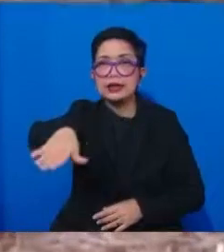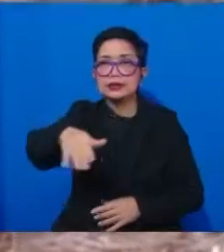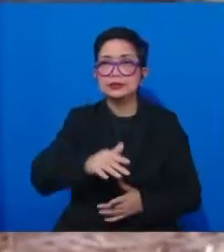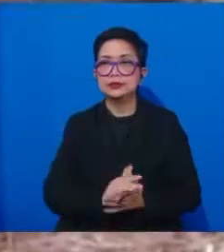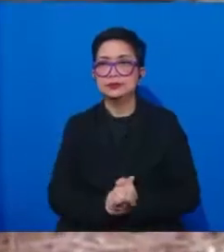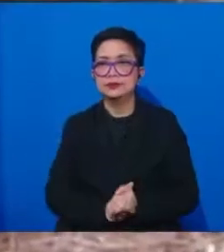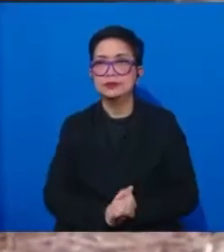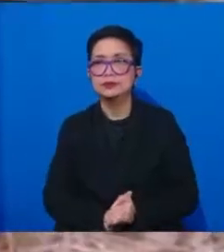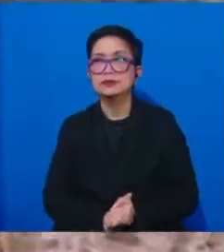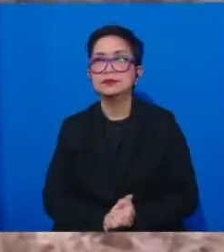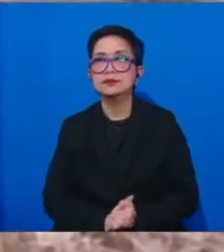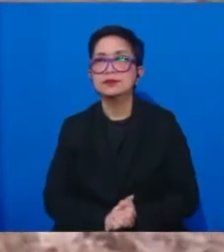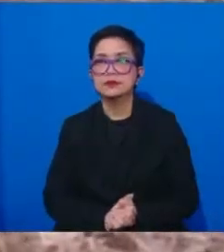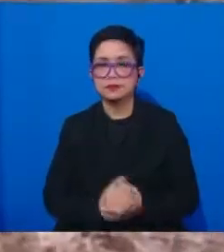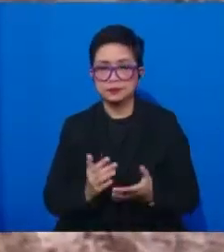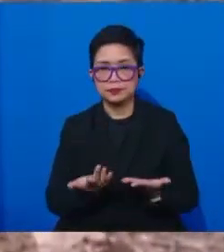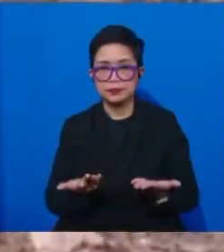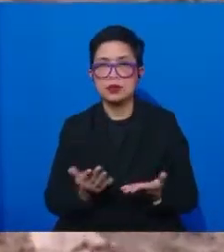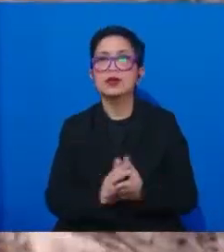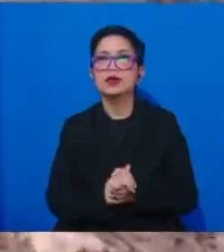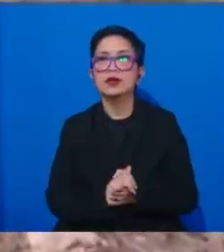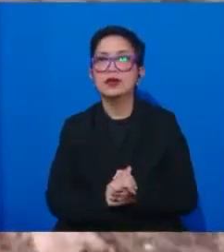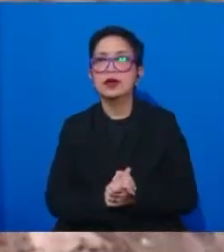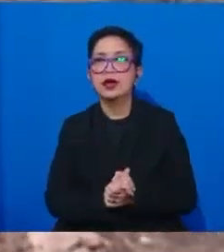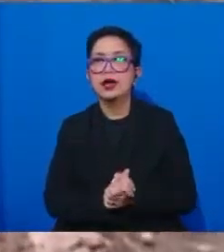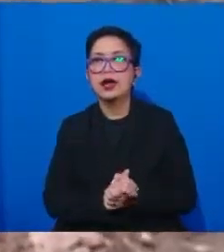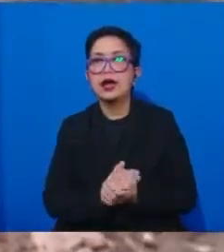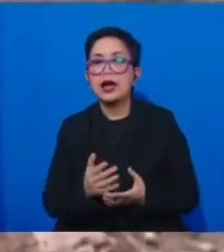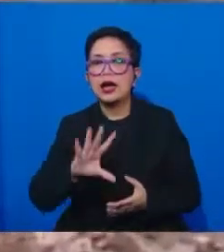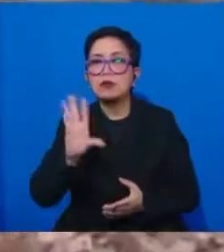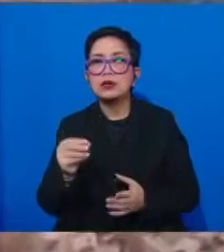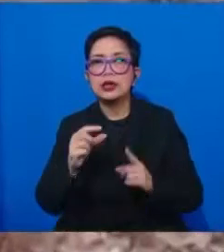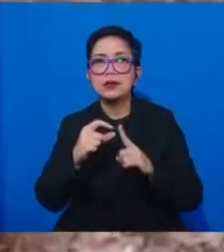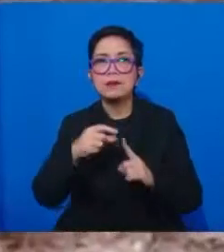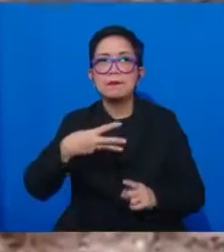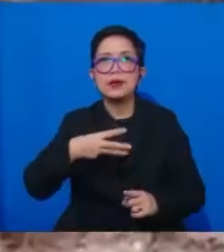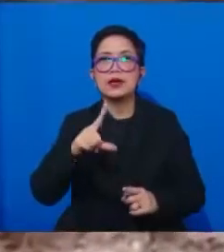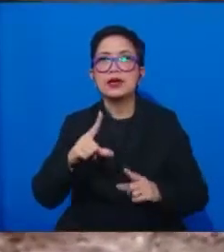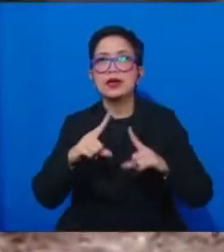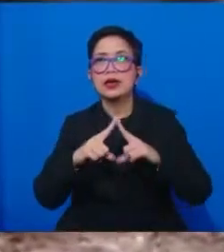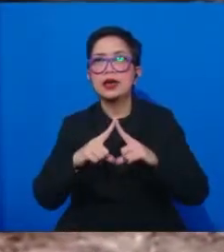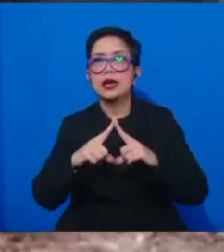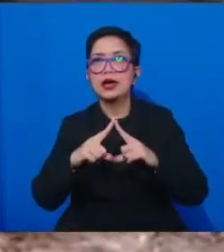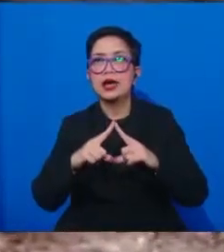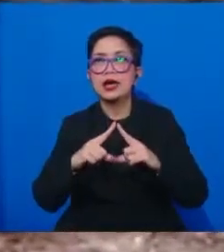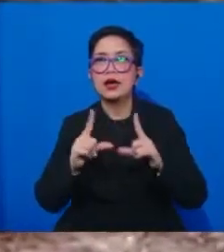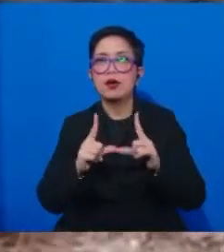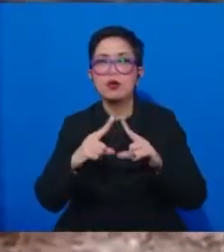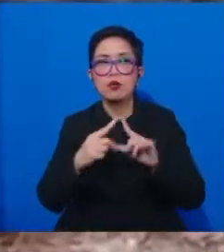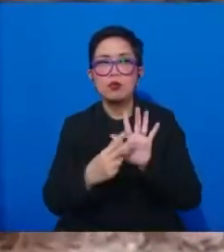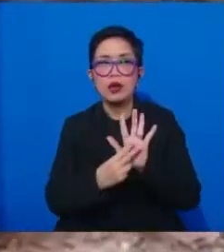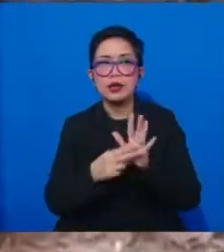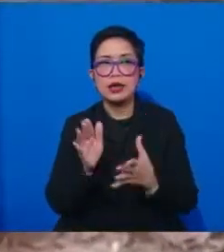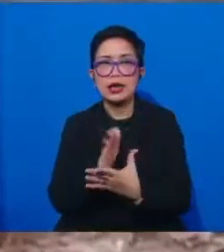Kembang, Kecamatan Ukui, Kabupaten Pelalawan, Riau pada Kamis 31 Agustus. Ini adalah kelahiran